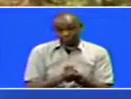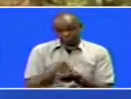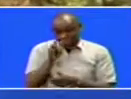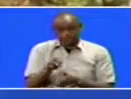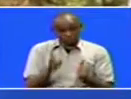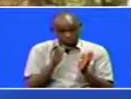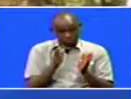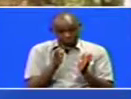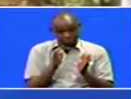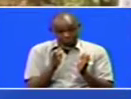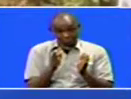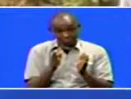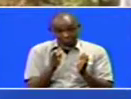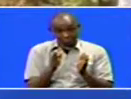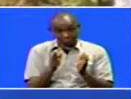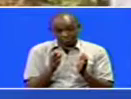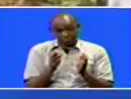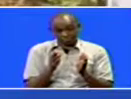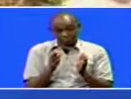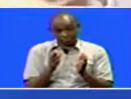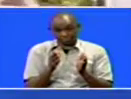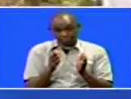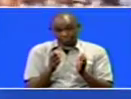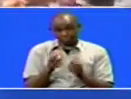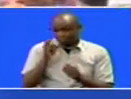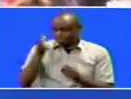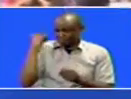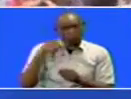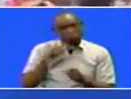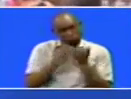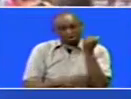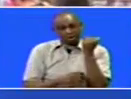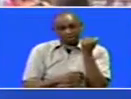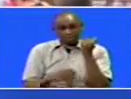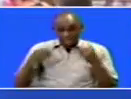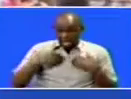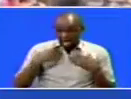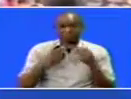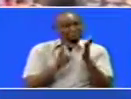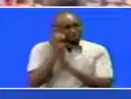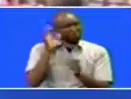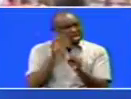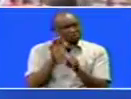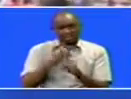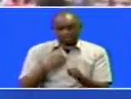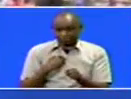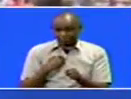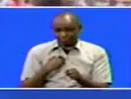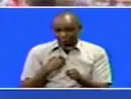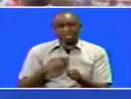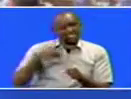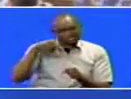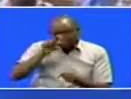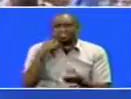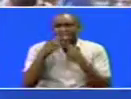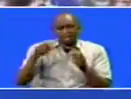hii. Hai kwa venye mimi naona hivi. Kuna ufisadi mingi sana. Kwanza kuna chai wameweka